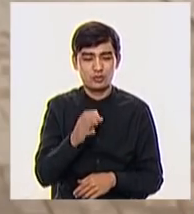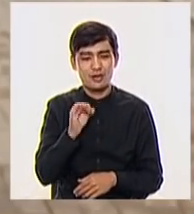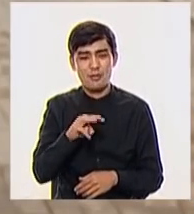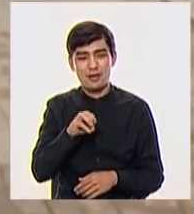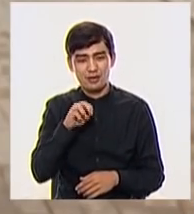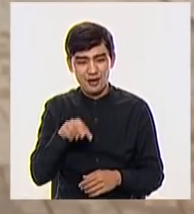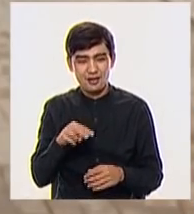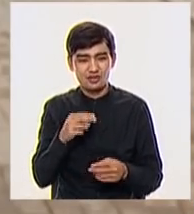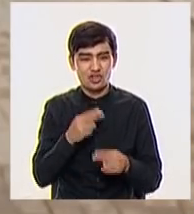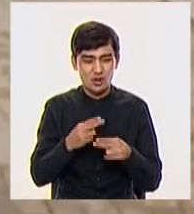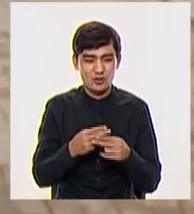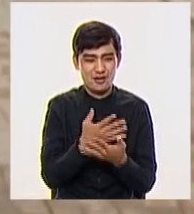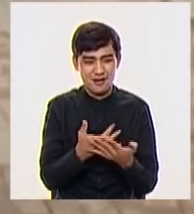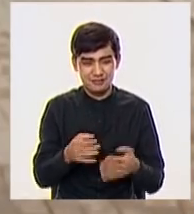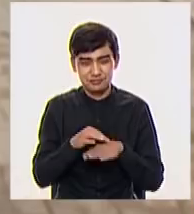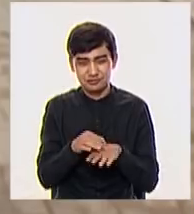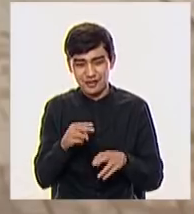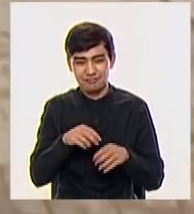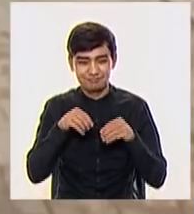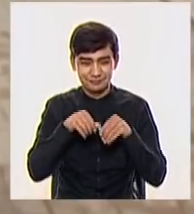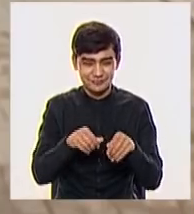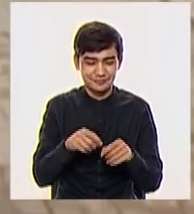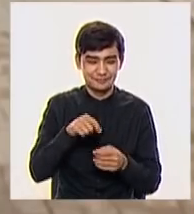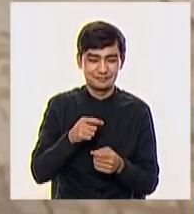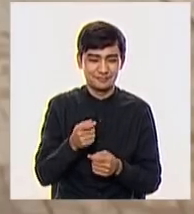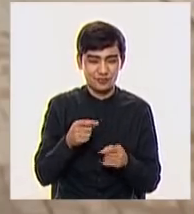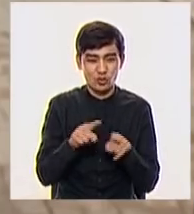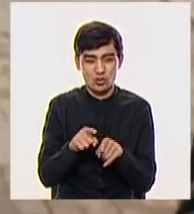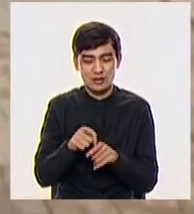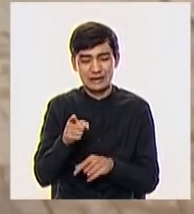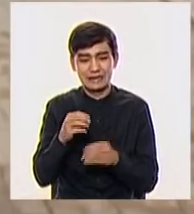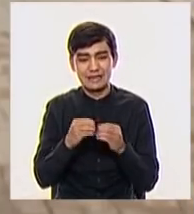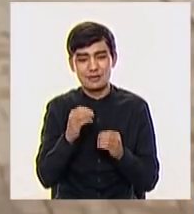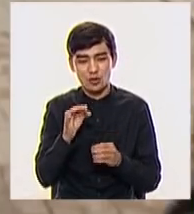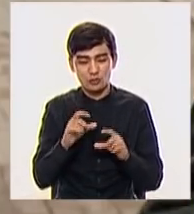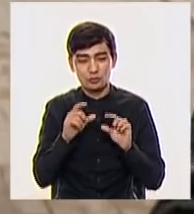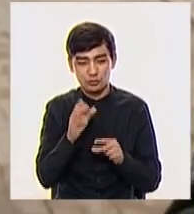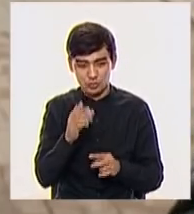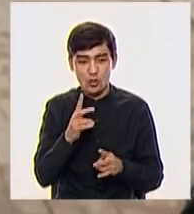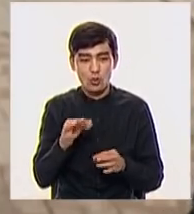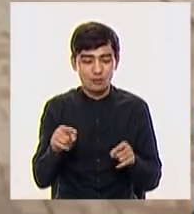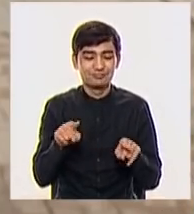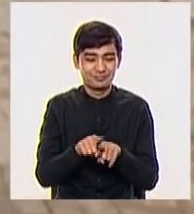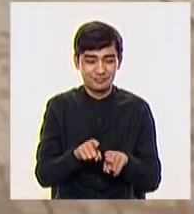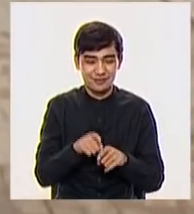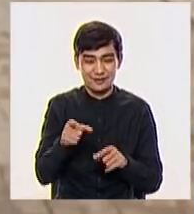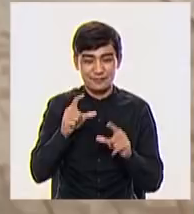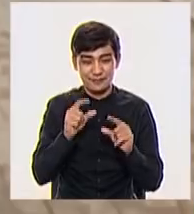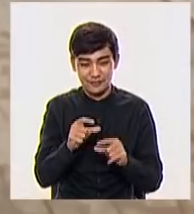басқа нәрселер тасыған кезде бидайларда оларда да, ол бір 10% дейін түседі. Бірақ бәрібір сол егерде жаңағы